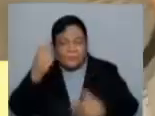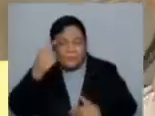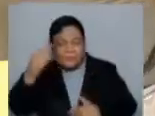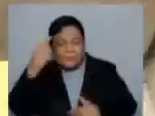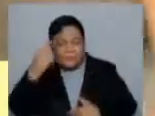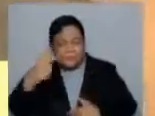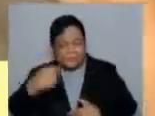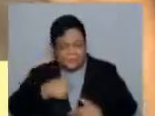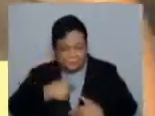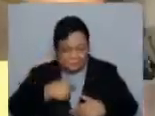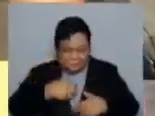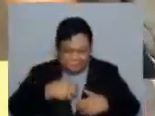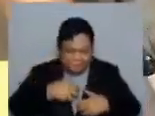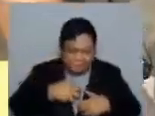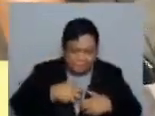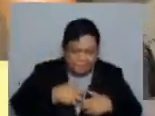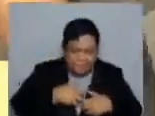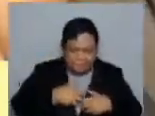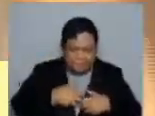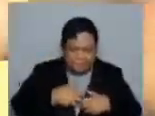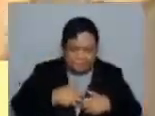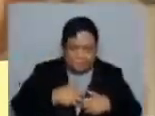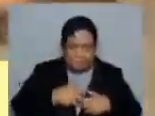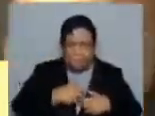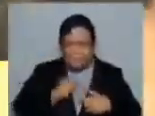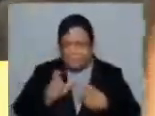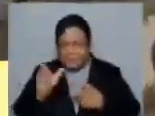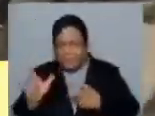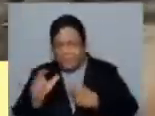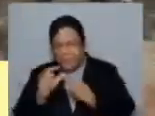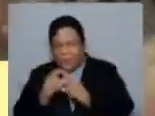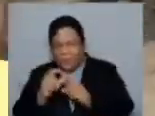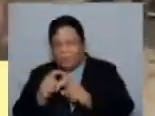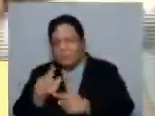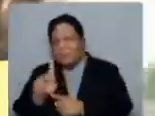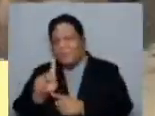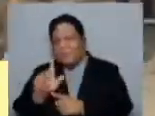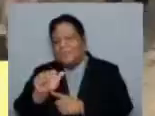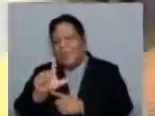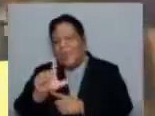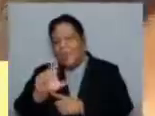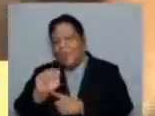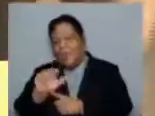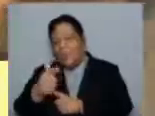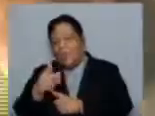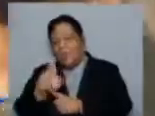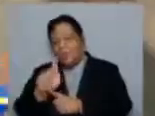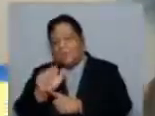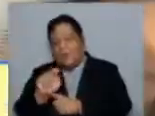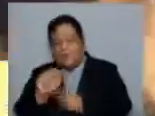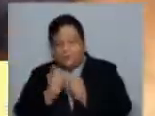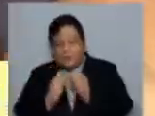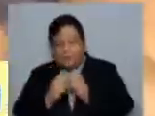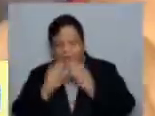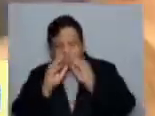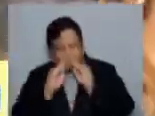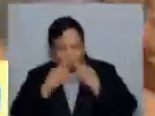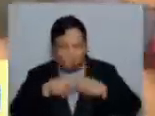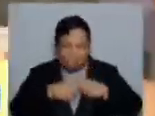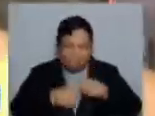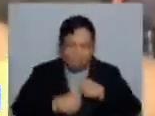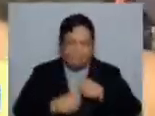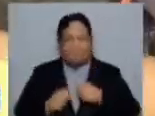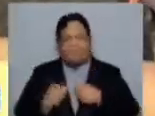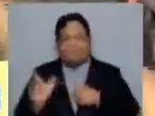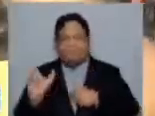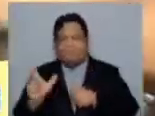mabawasan ang aking kalungkutan. Oh my gosh! Tama! Galing kalungkutan! 1,000 pesos